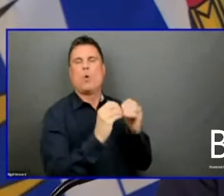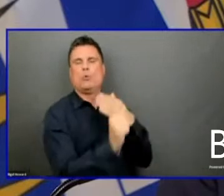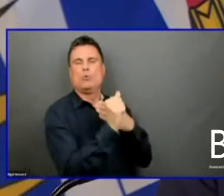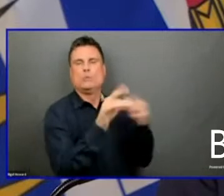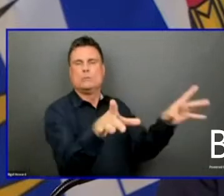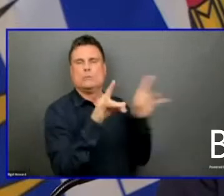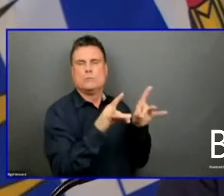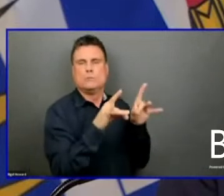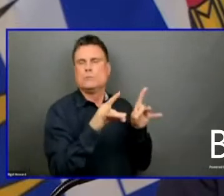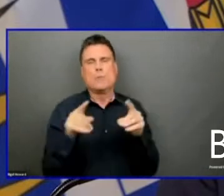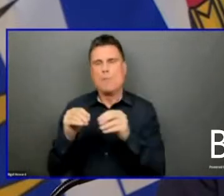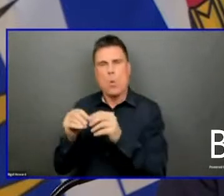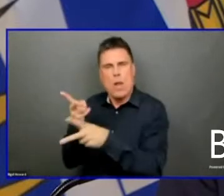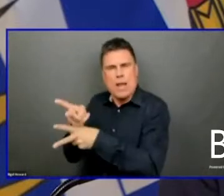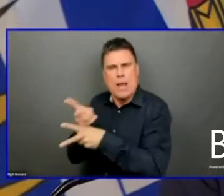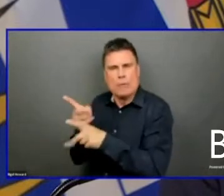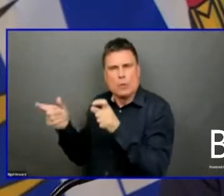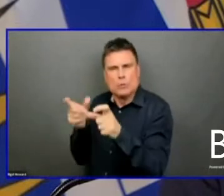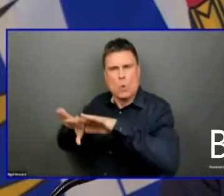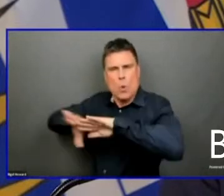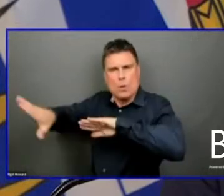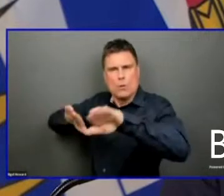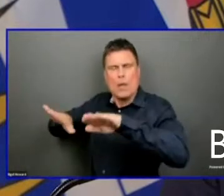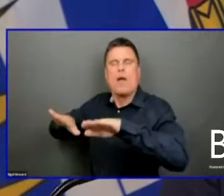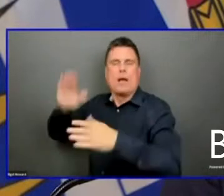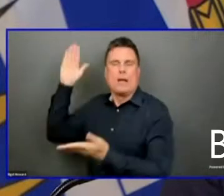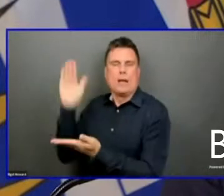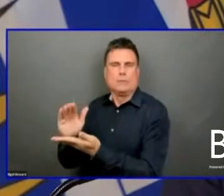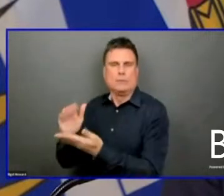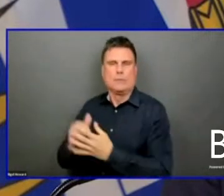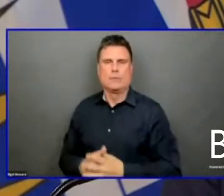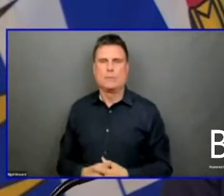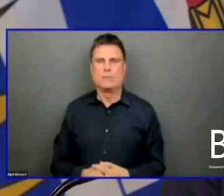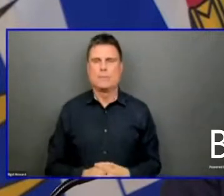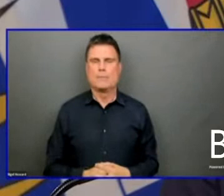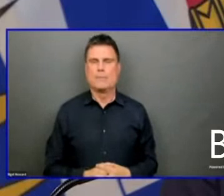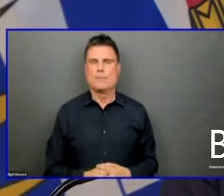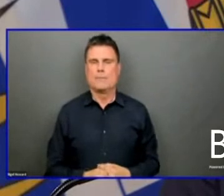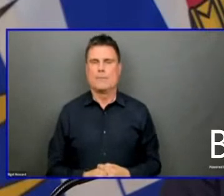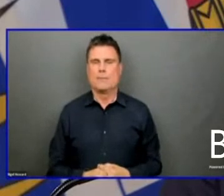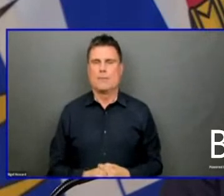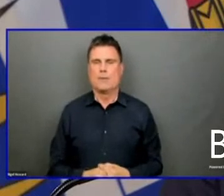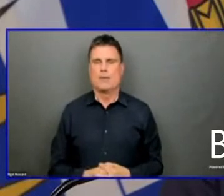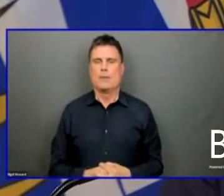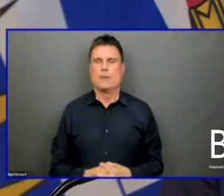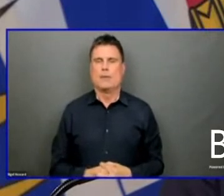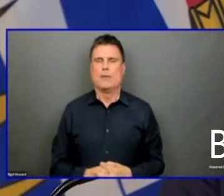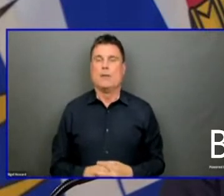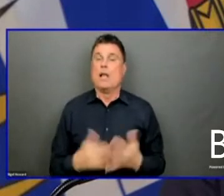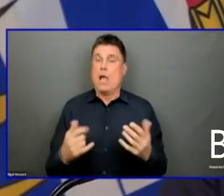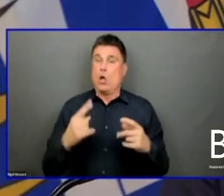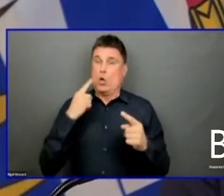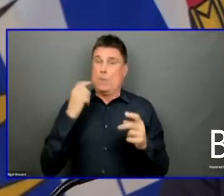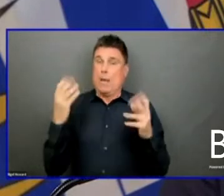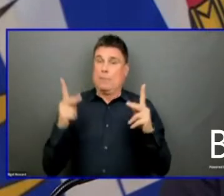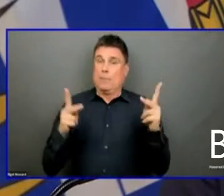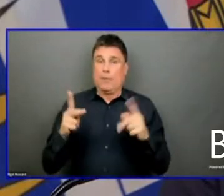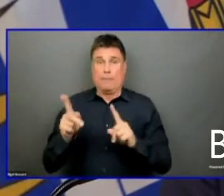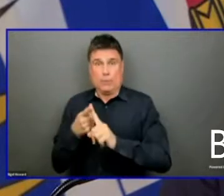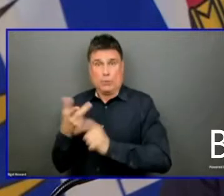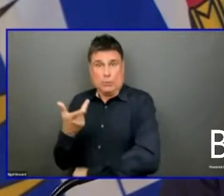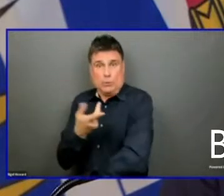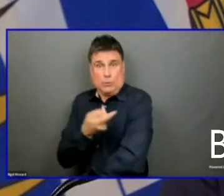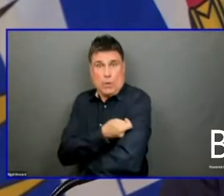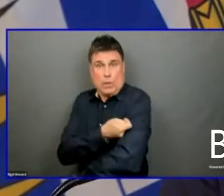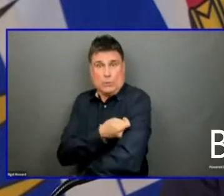还是在 hundreds of 积极 people have 小心 tested 的密切 positive 观 for 测 having at 学 least 校 one 的 dose 传播 of the 情况。 vaccine. I'm wondering if you you also happen to know how many people may have